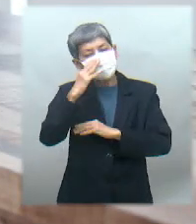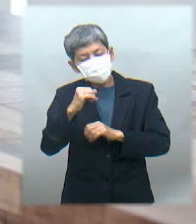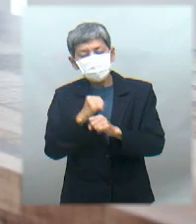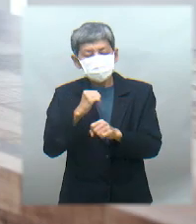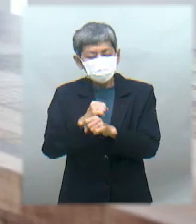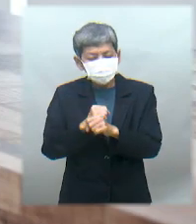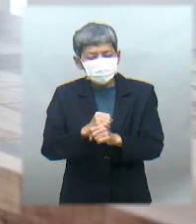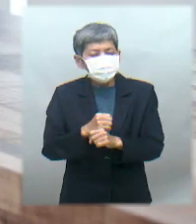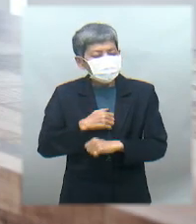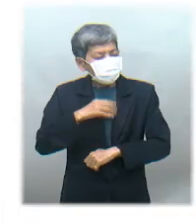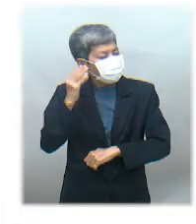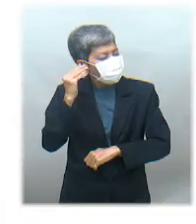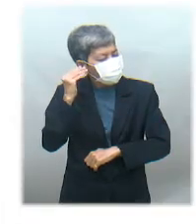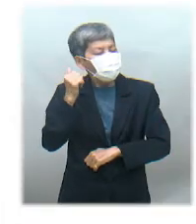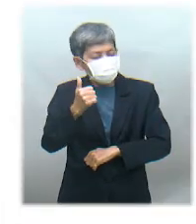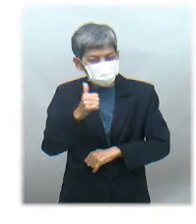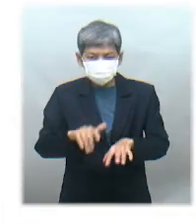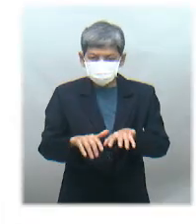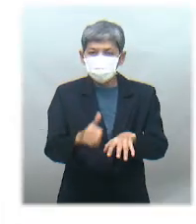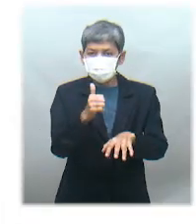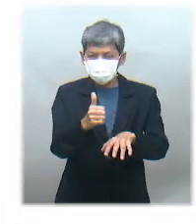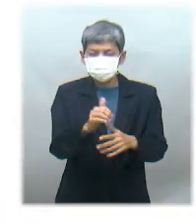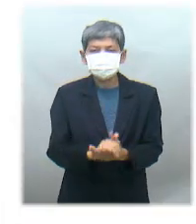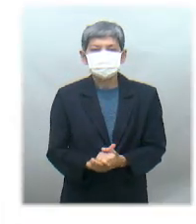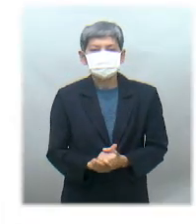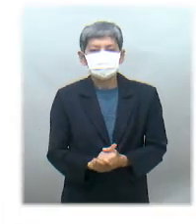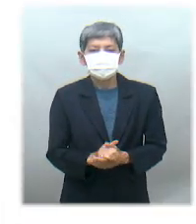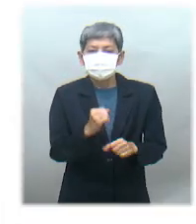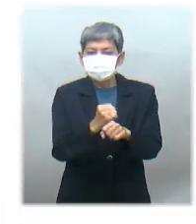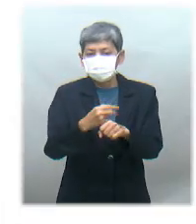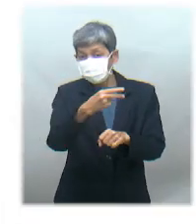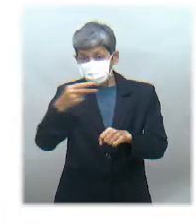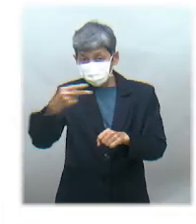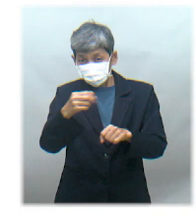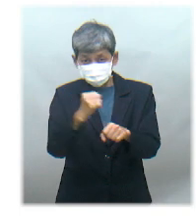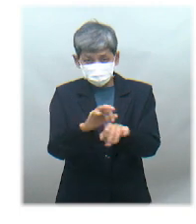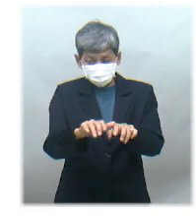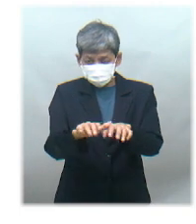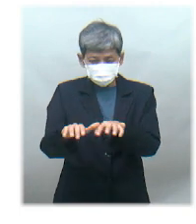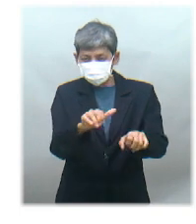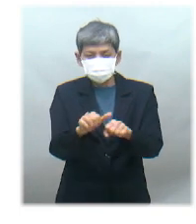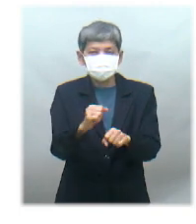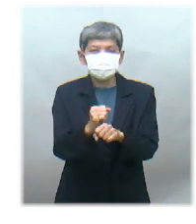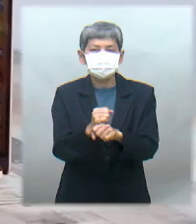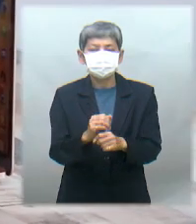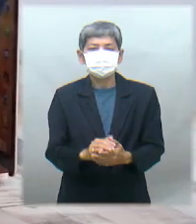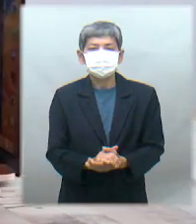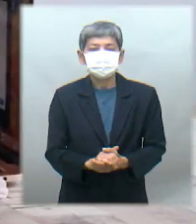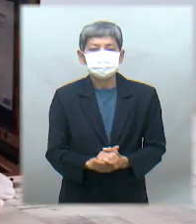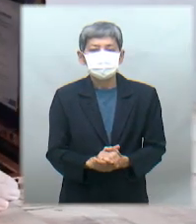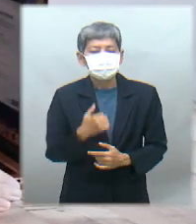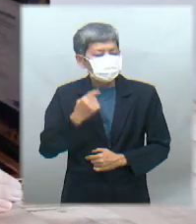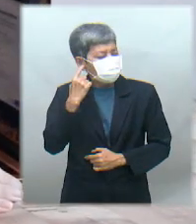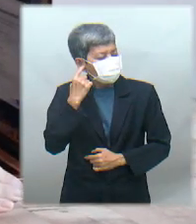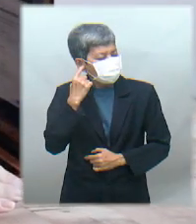งานได้สะดวก45% 50% Closing Rig Less Than View Less Than Button Class Name Equals Less Brace Quotation Mark Number Underscore Hover Underscore Menu